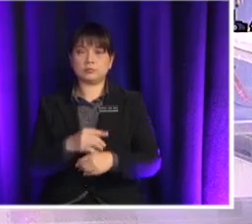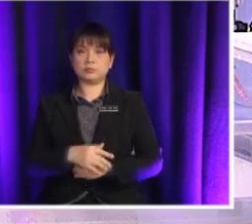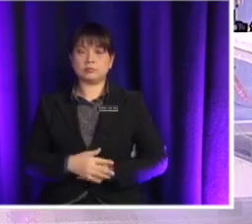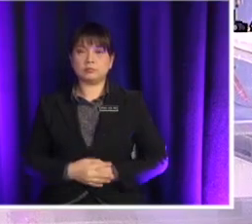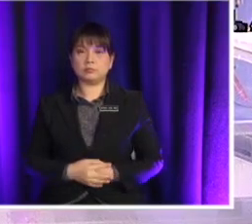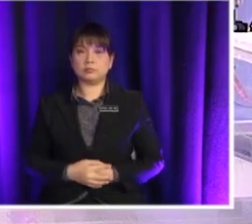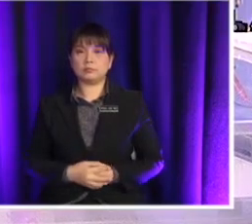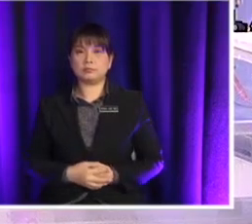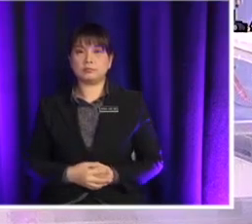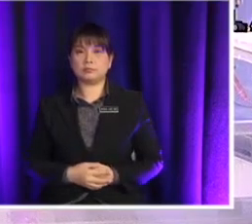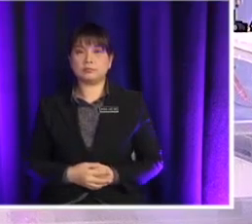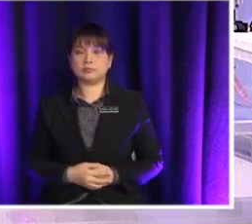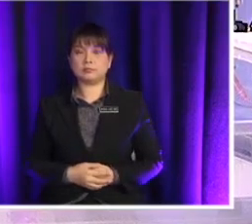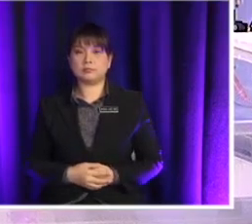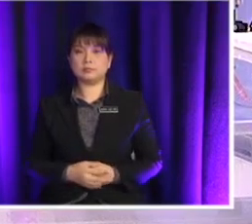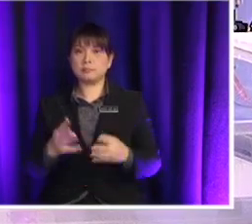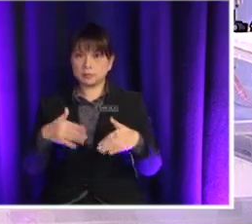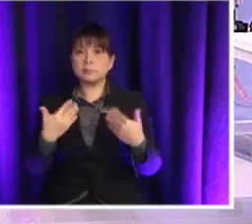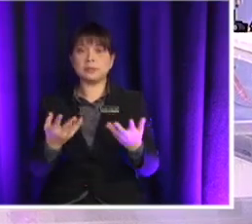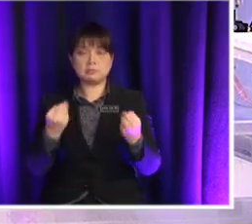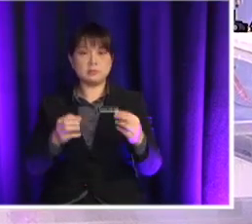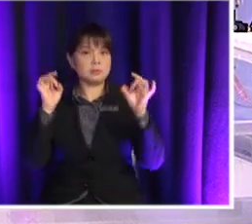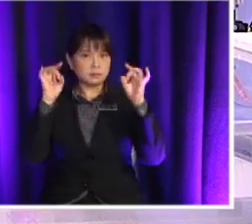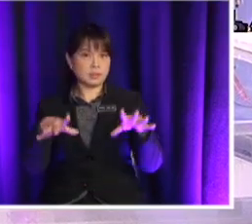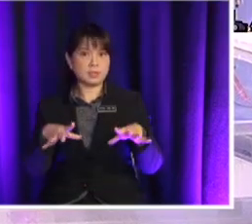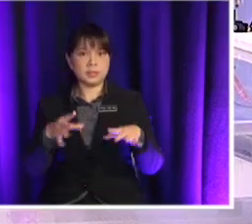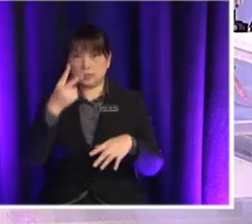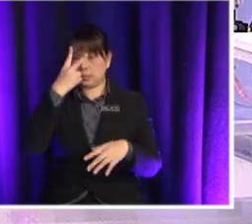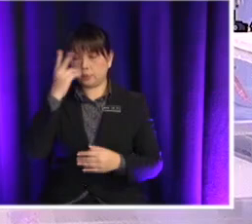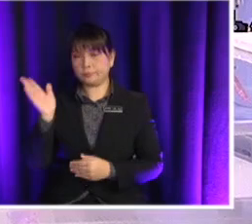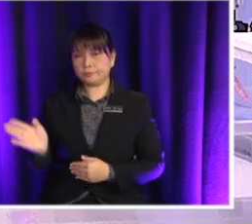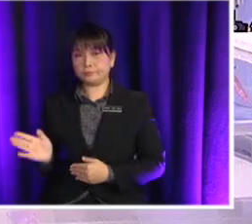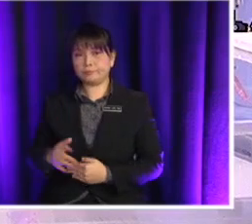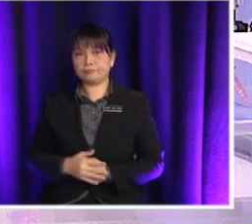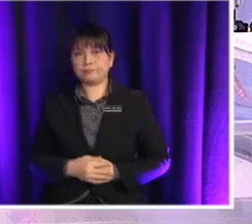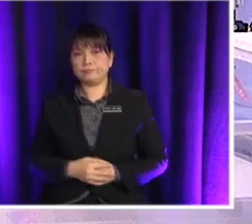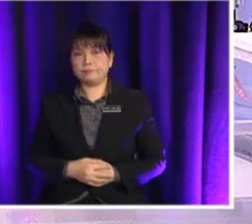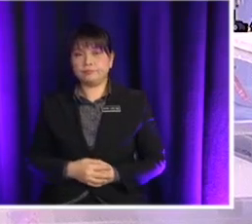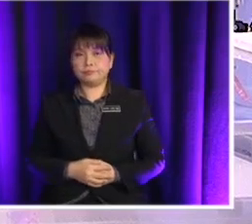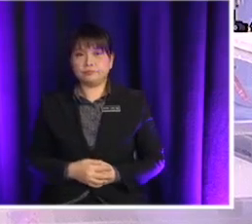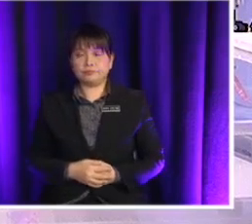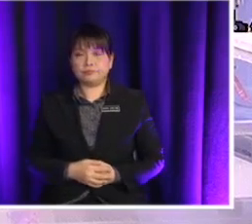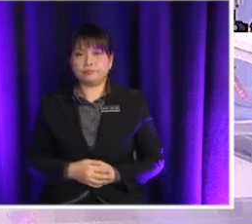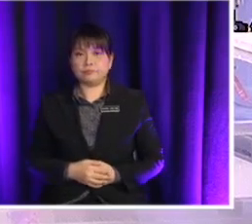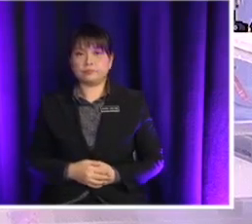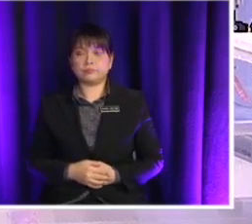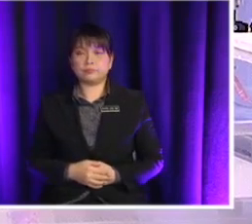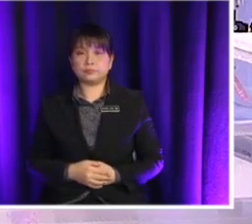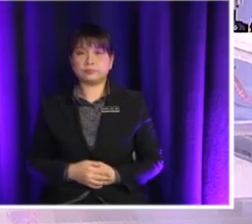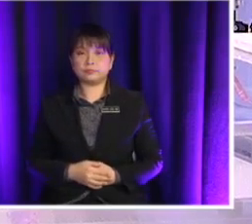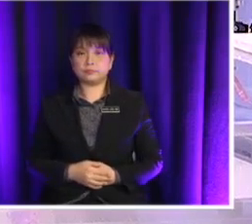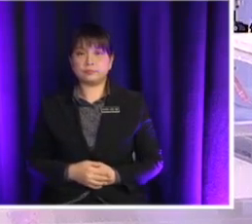pincang. nak test, cikgu? Okey, macam mana kita nak test diod ni? Okey, ini pun sama. Okey, kita uji keterusan.